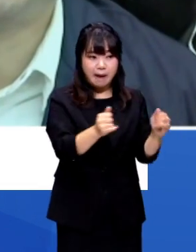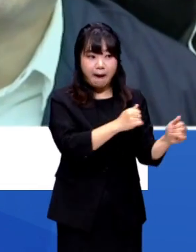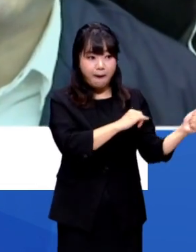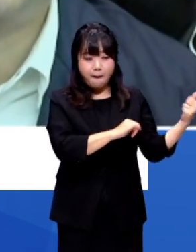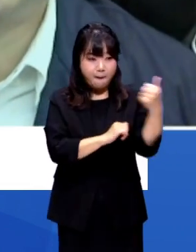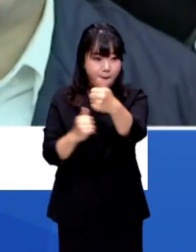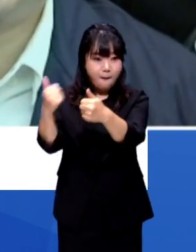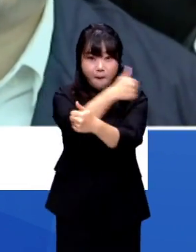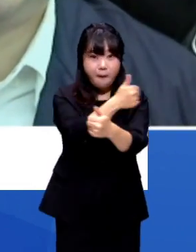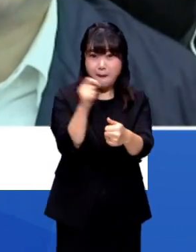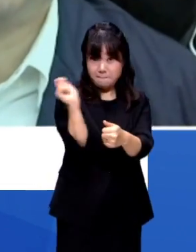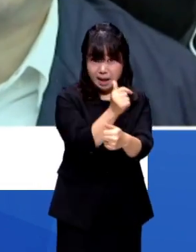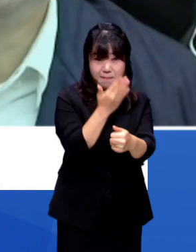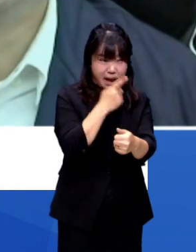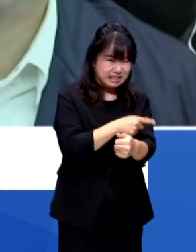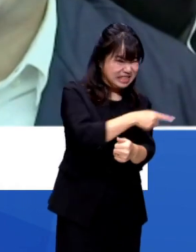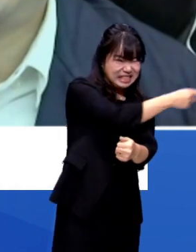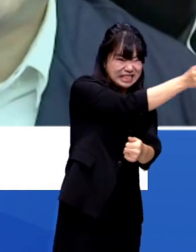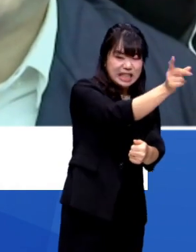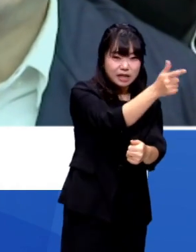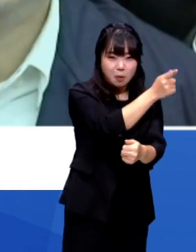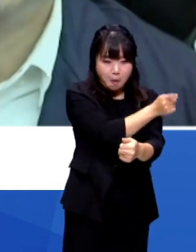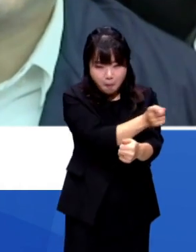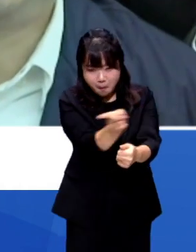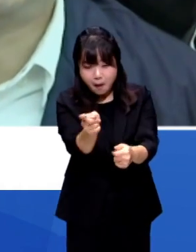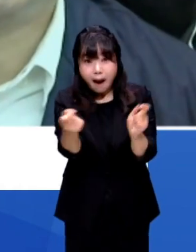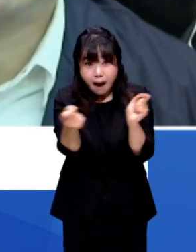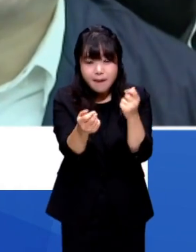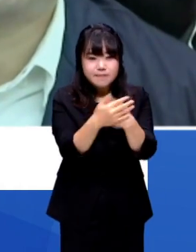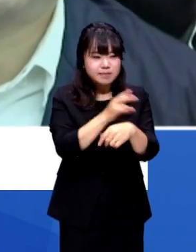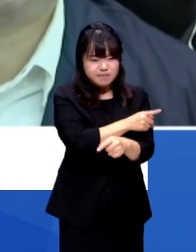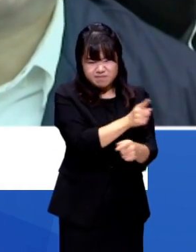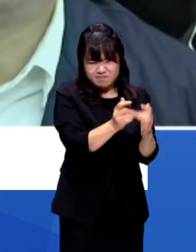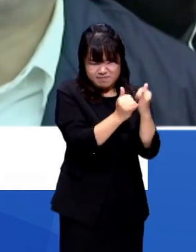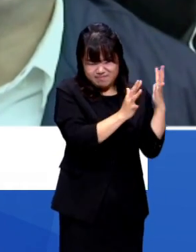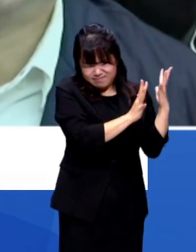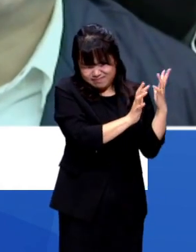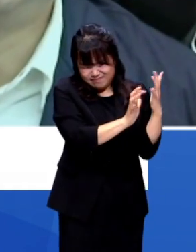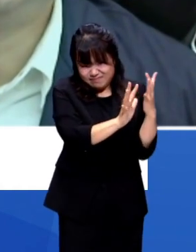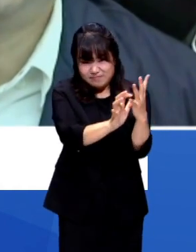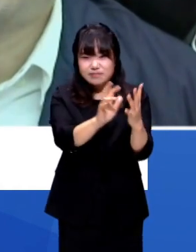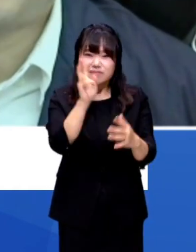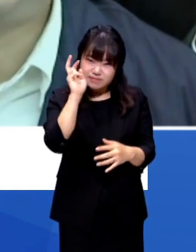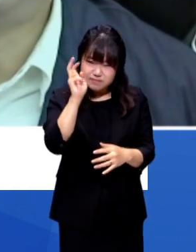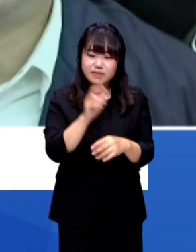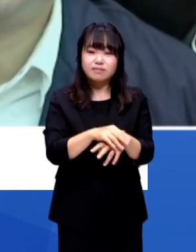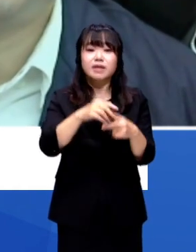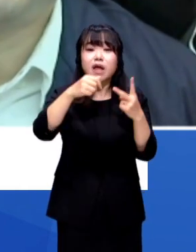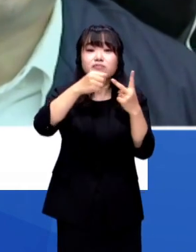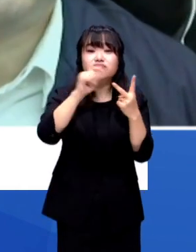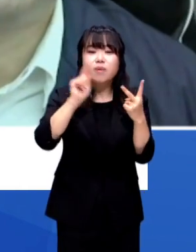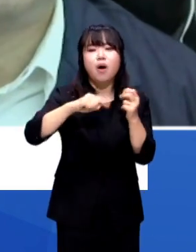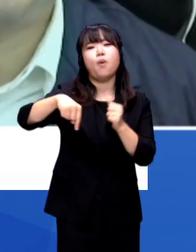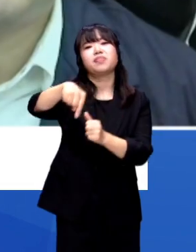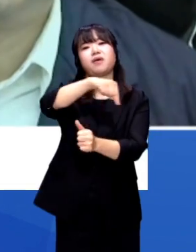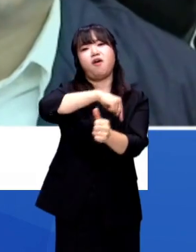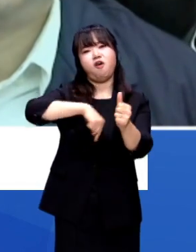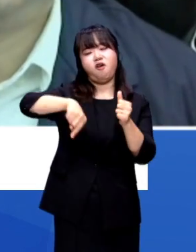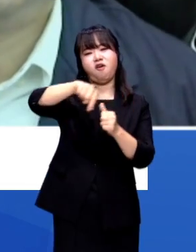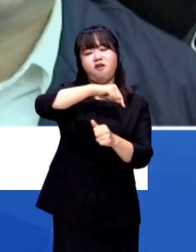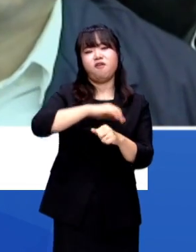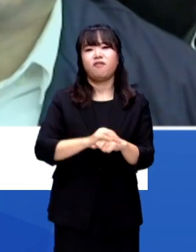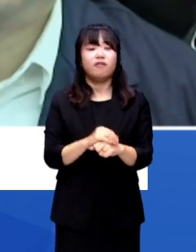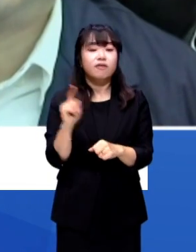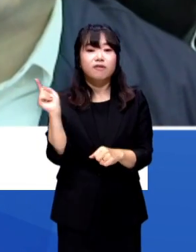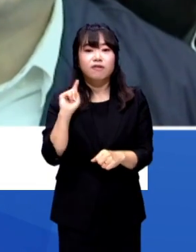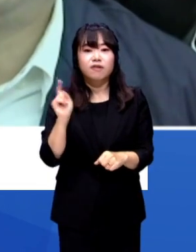이동하던 곳이었다고 생각을 하고 있습니다. 그래서 수요량이 급증했다고 보고 있고요. 두 번째는 환경적인 요소입니다.